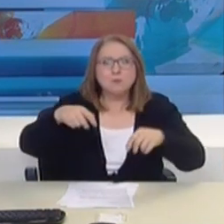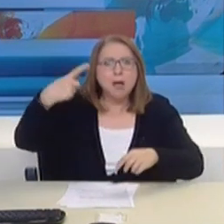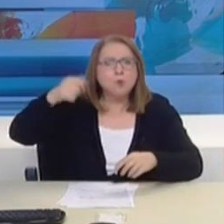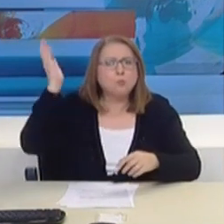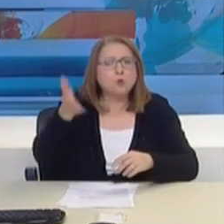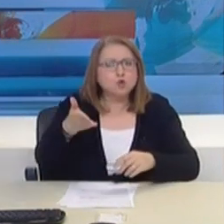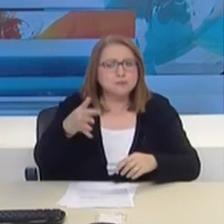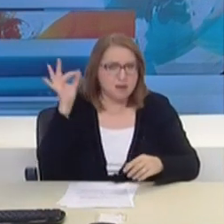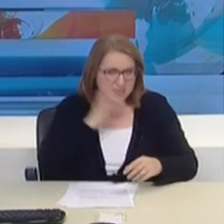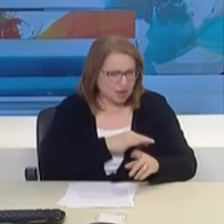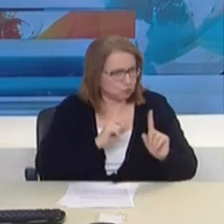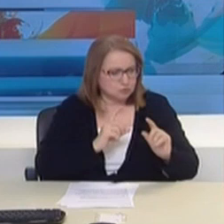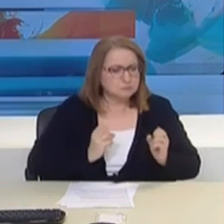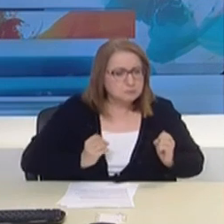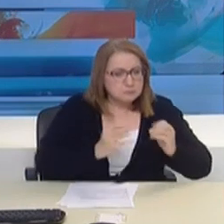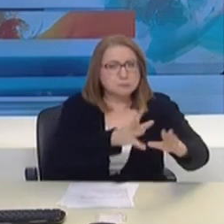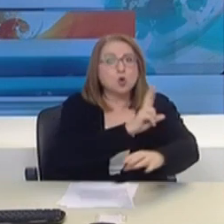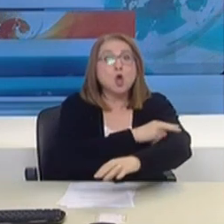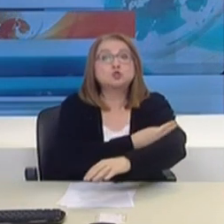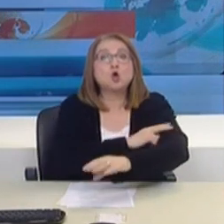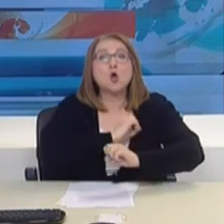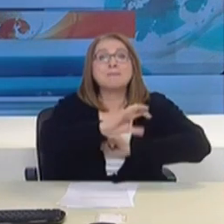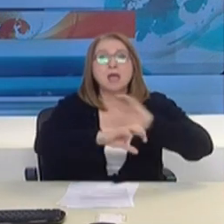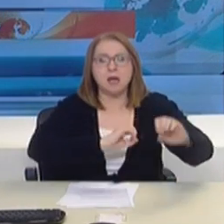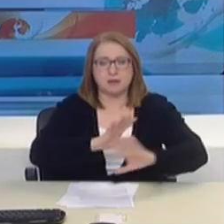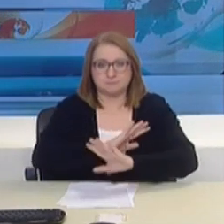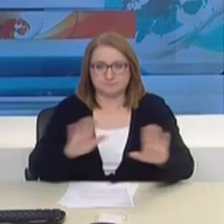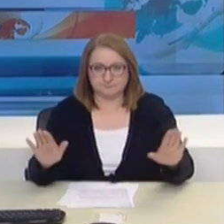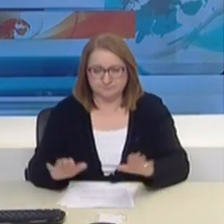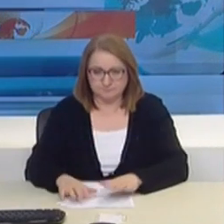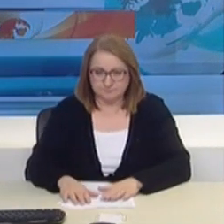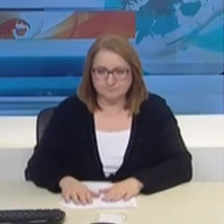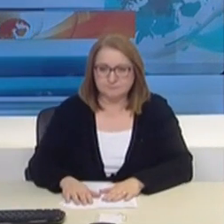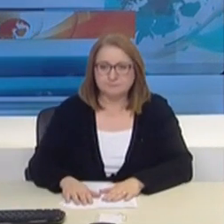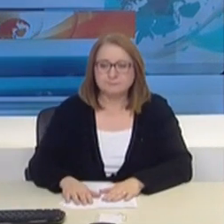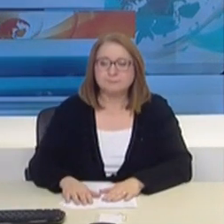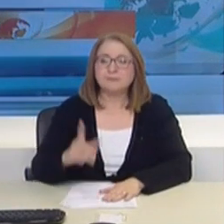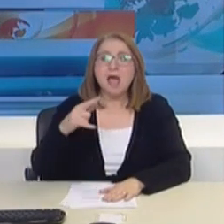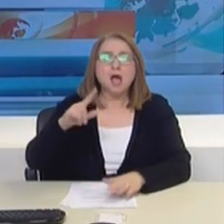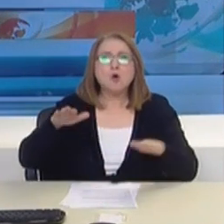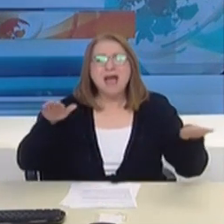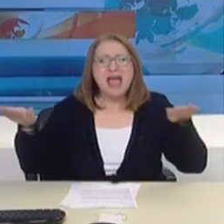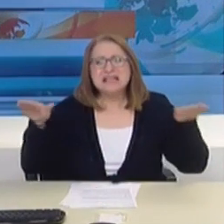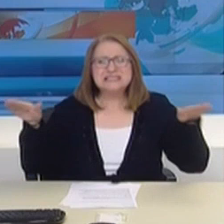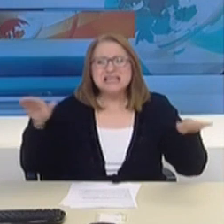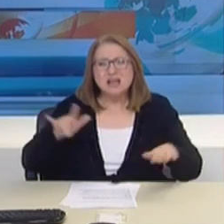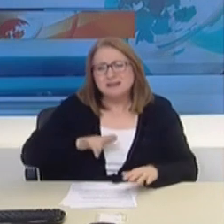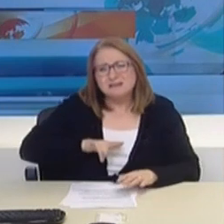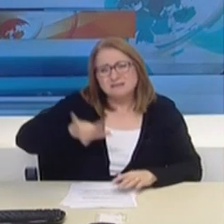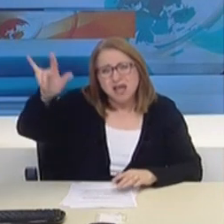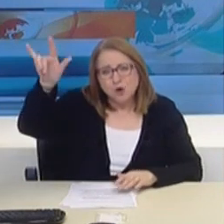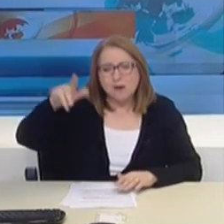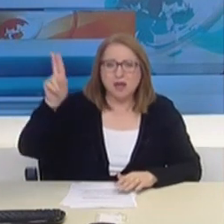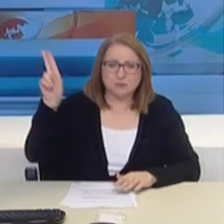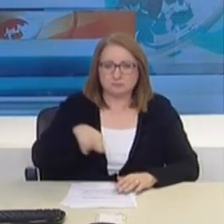Εθνικού Συστήματός μας Υγείας. Συνεχίζοντας την ενημέρωση, σας γνωρίζω ότι η Aegean αναστέλει όλες τις πτήσεις εξωτερικού